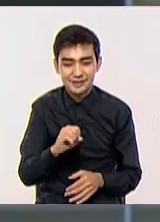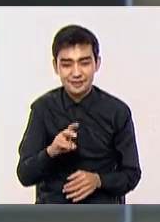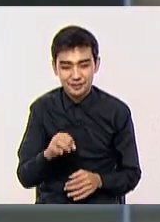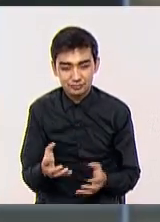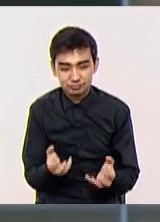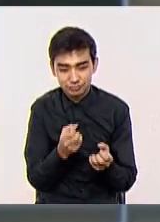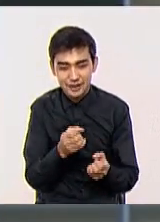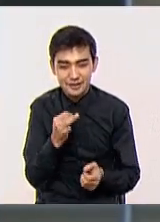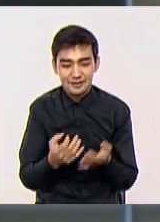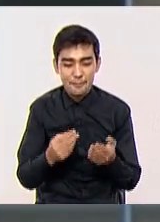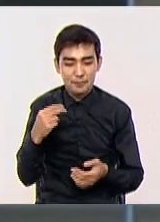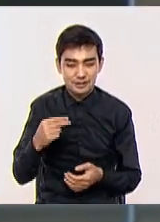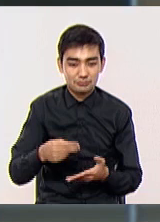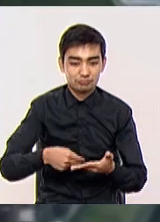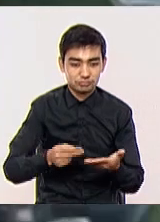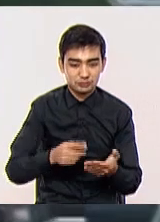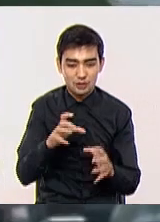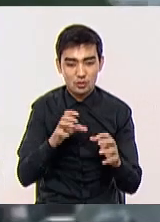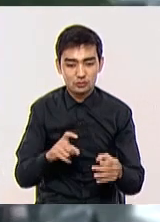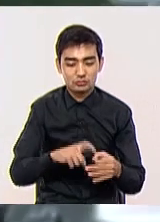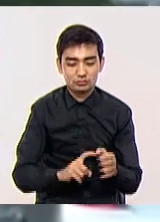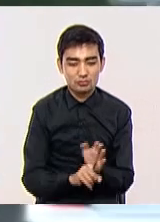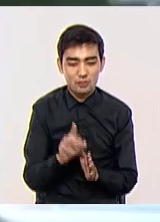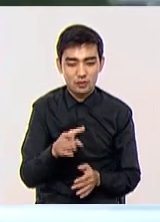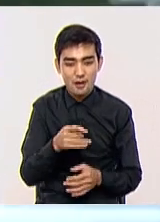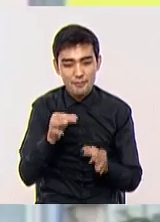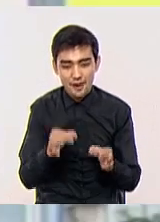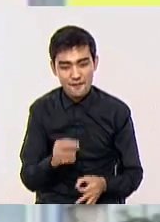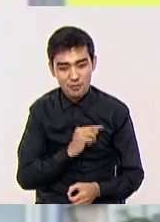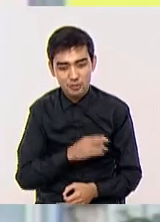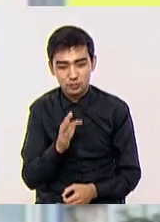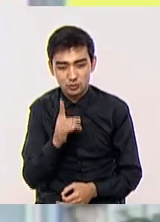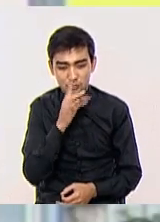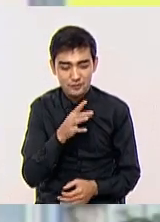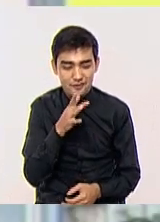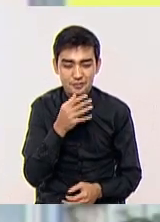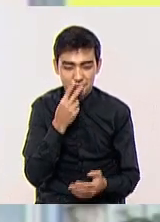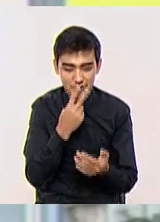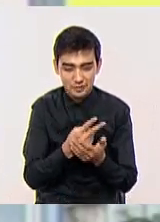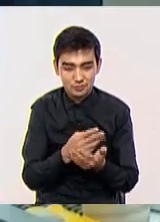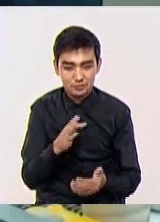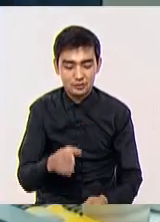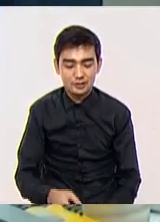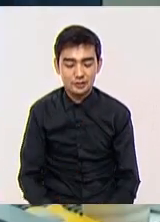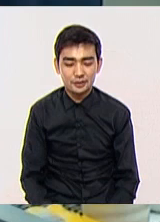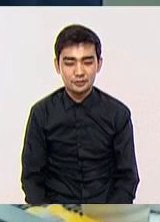президент қол қойса, заң күшіне енеді. Ал оның тиісті деңгейде жұмыс істеуін уақыт көрсетпек.